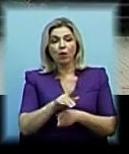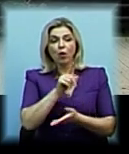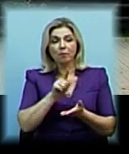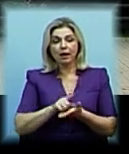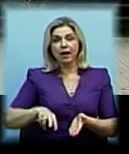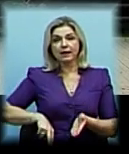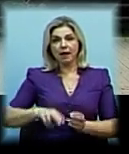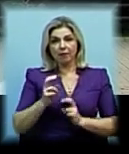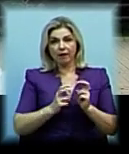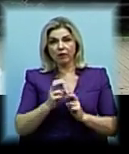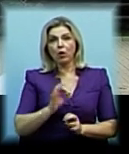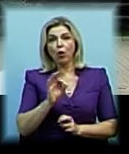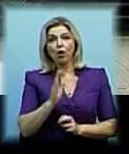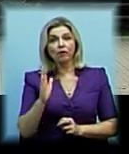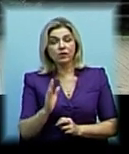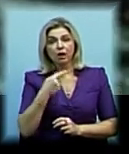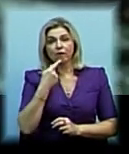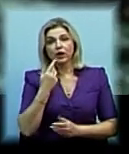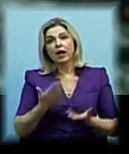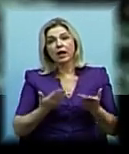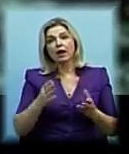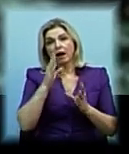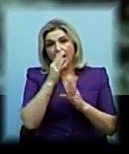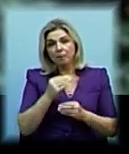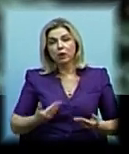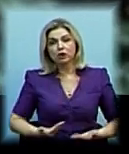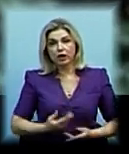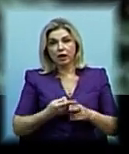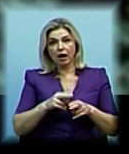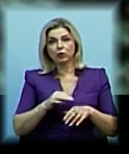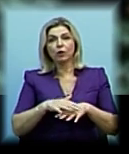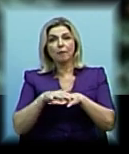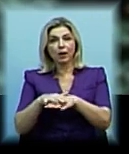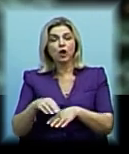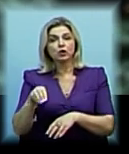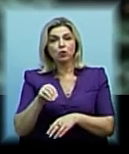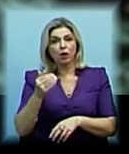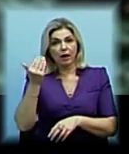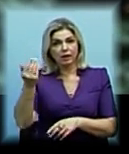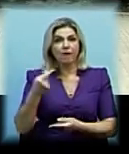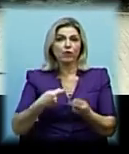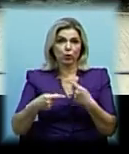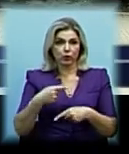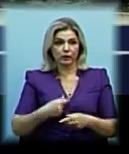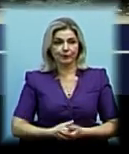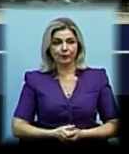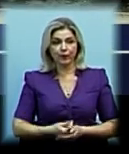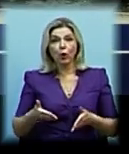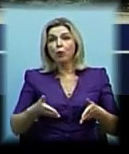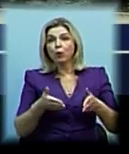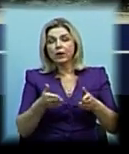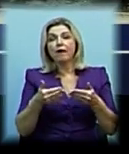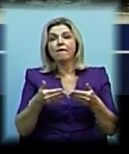директора підприємства Олег Овсянко розповів, чи вдасться мешканцям, які перевели кошти на рахунок «Соляних», повернути їх. Пути виходу з